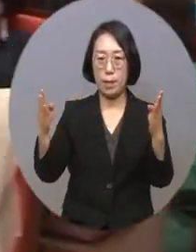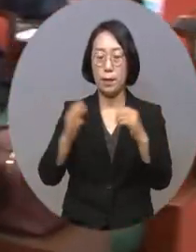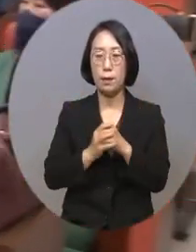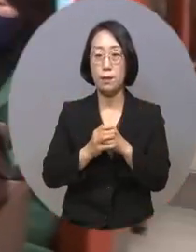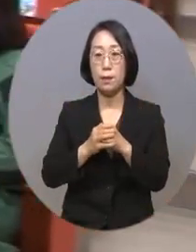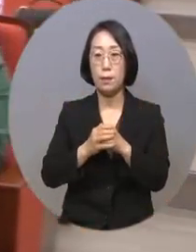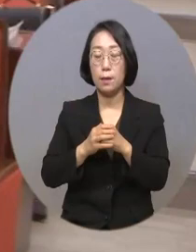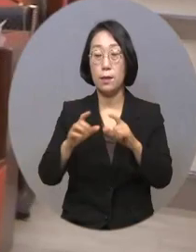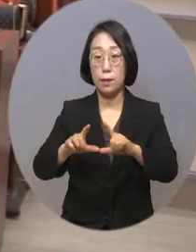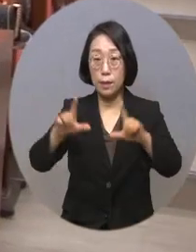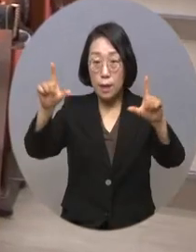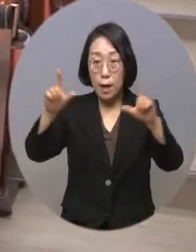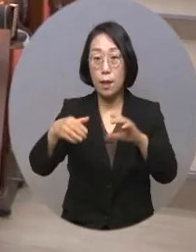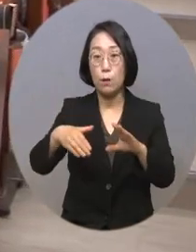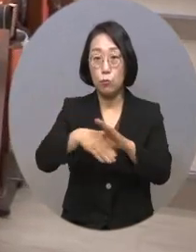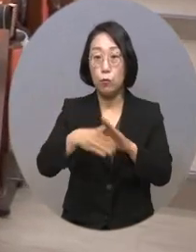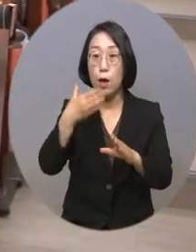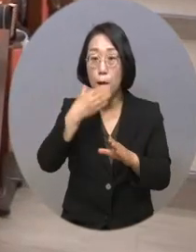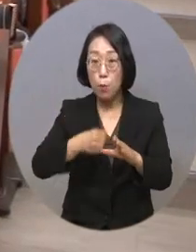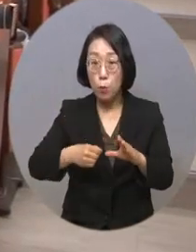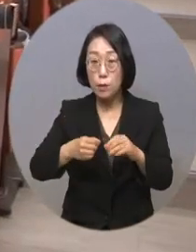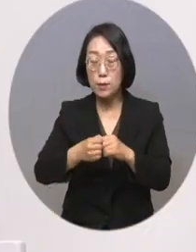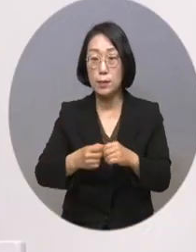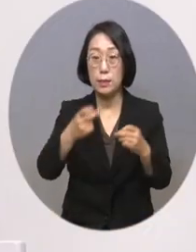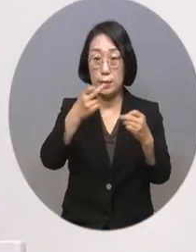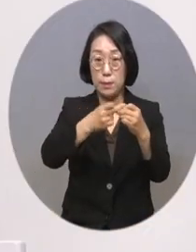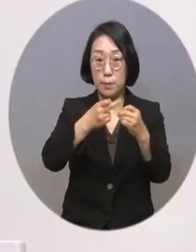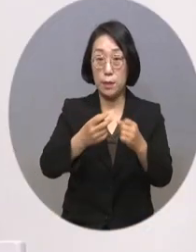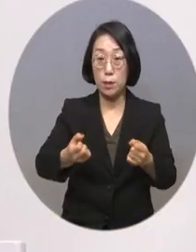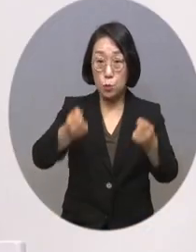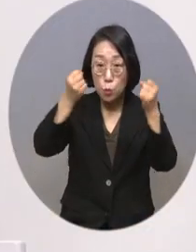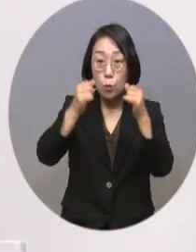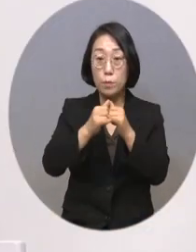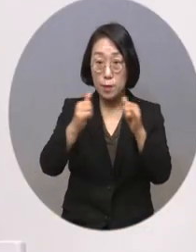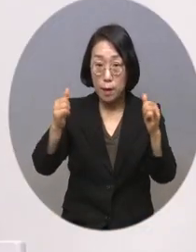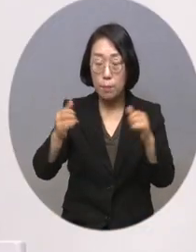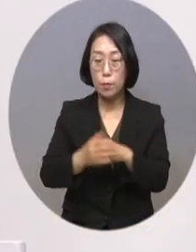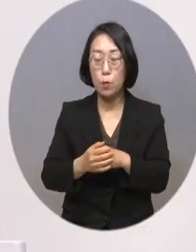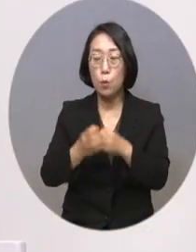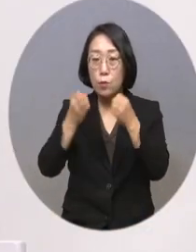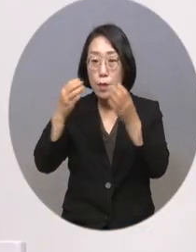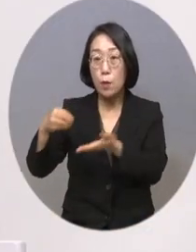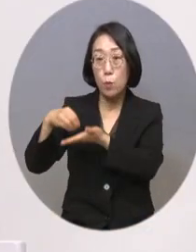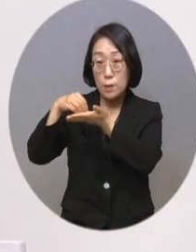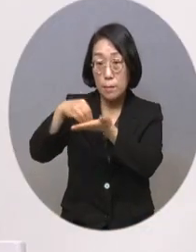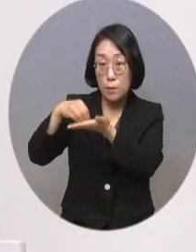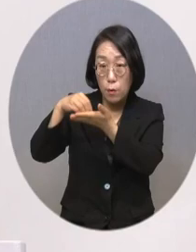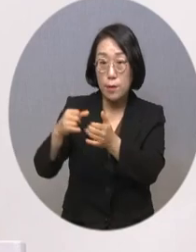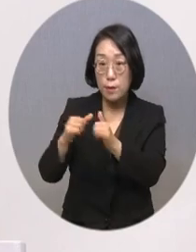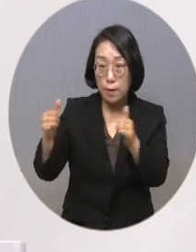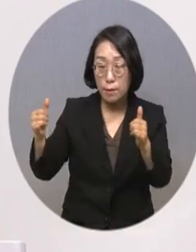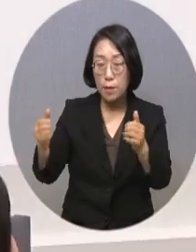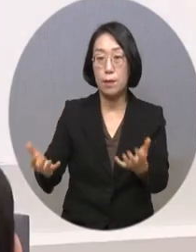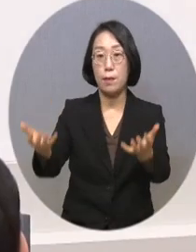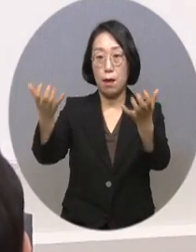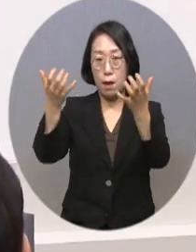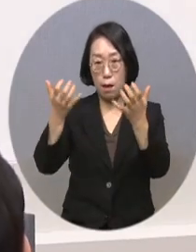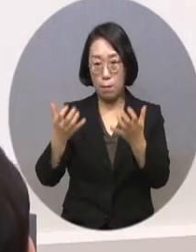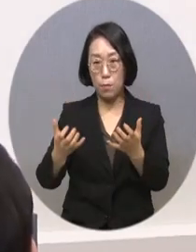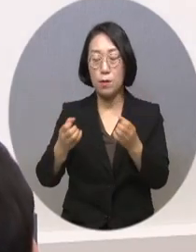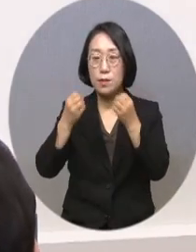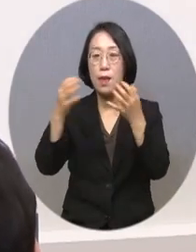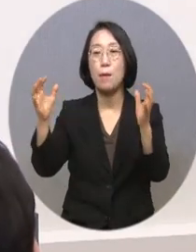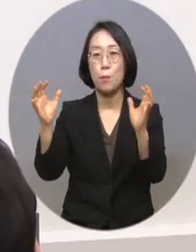본 행사에서는 문화복지 CEO 과정 12기 수료생들을 비롯해 많은 신입생들이 참석하여 함께 오리엔테이션